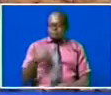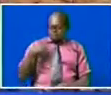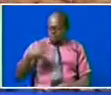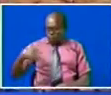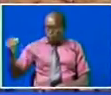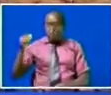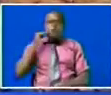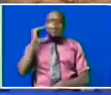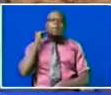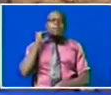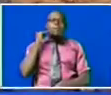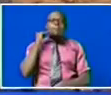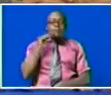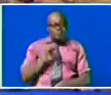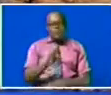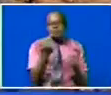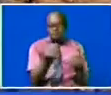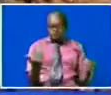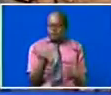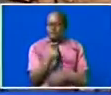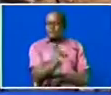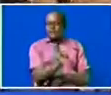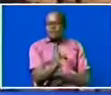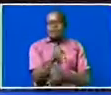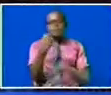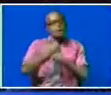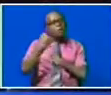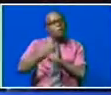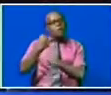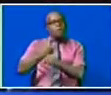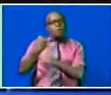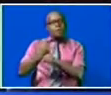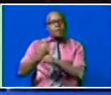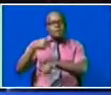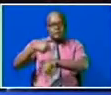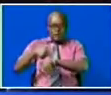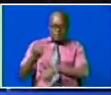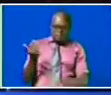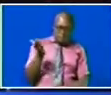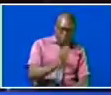nyumbani. Sasa nikawaacha watoto hapo wanafanya kazi. Wakati nikifika